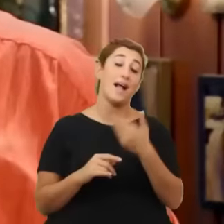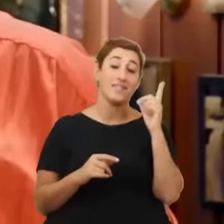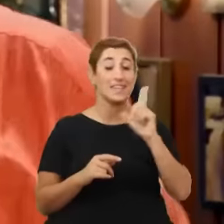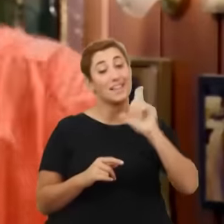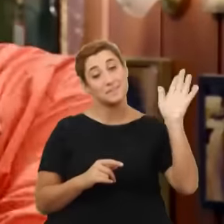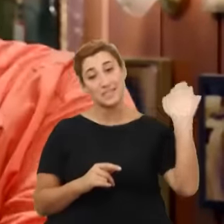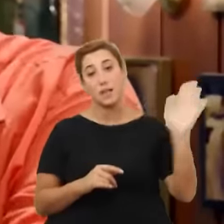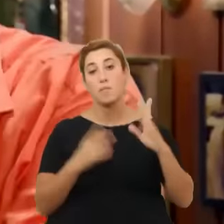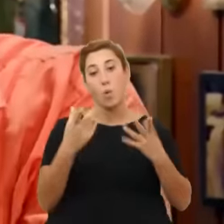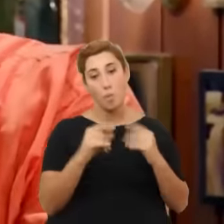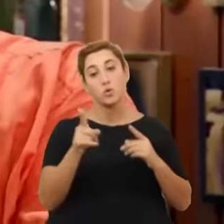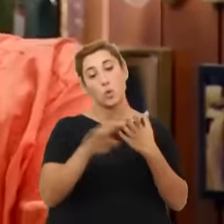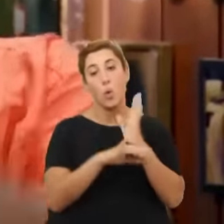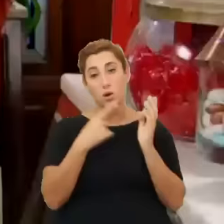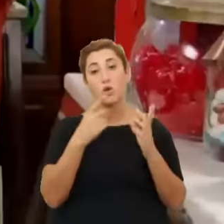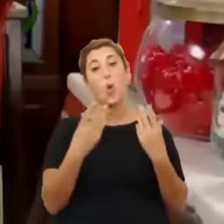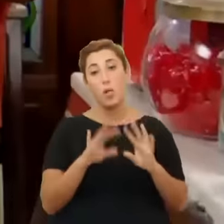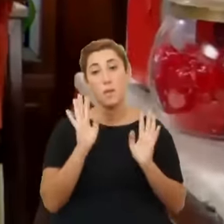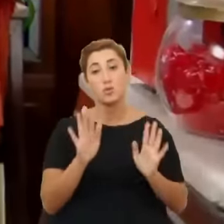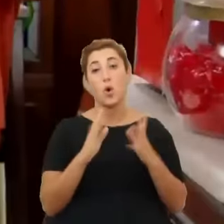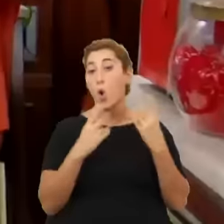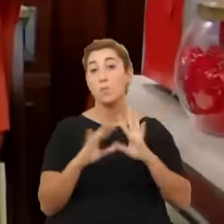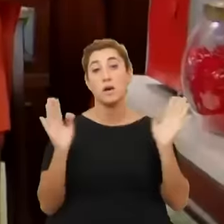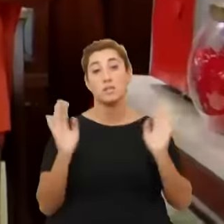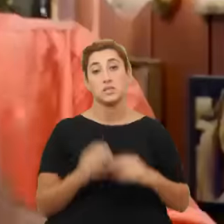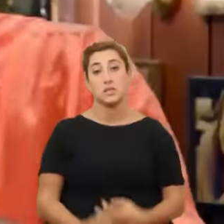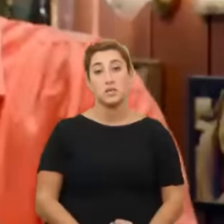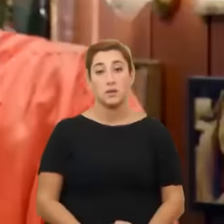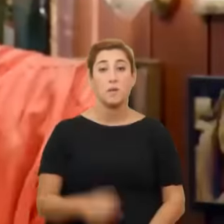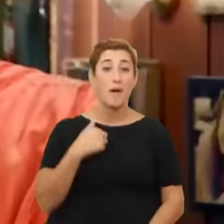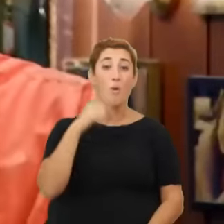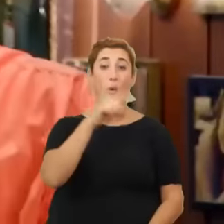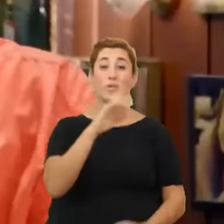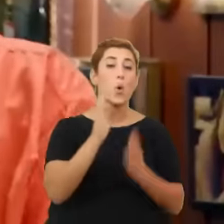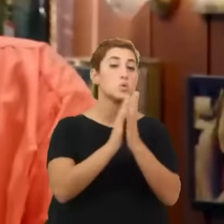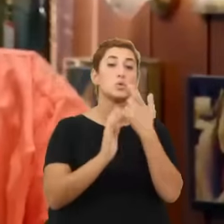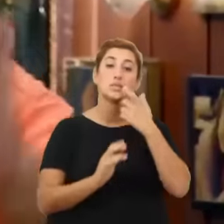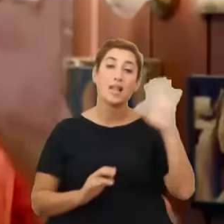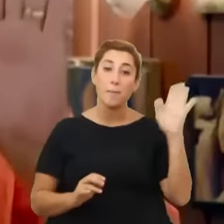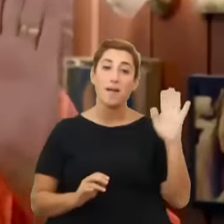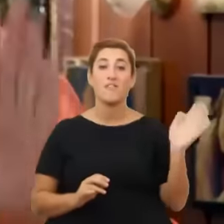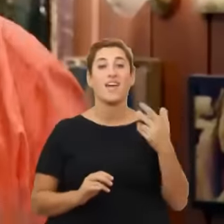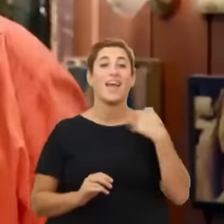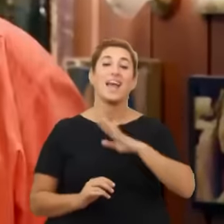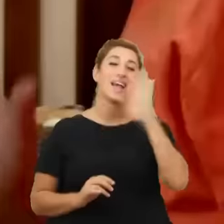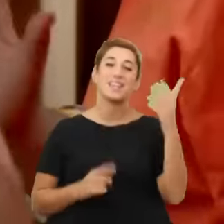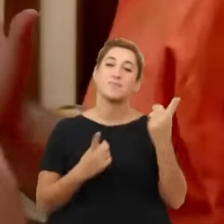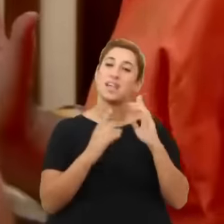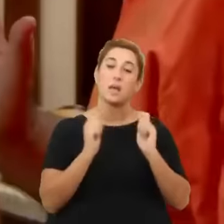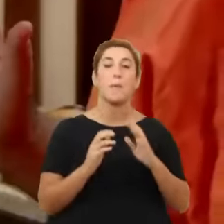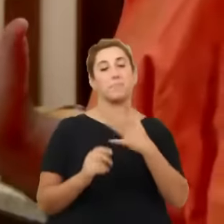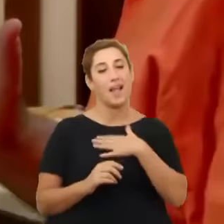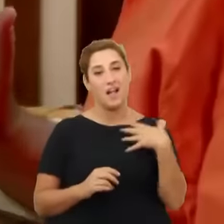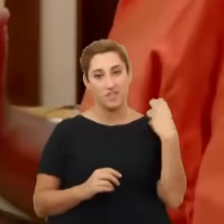lazım gidelim. Evet olmaz doğru dedin. Olmaz öyle. Olmaz. Ben onlardan ne özür dilerim ne de gider şey yaparım. Ya